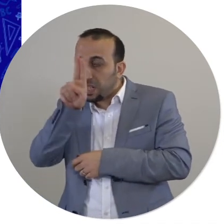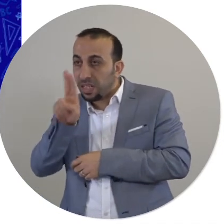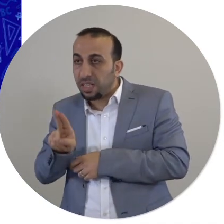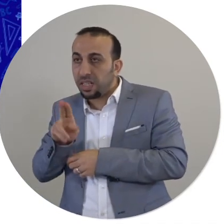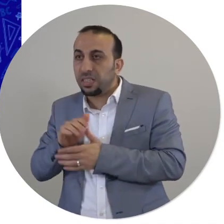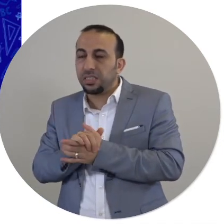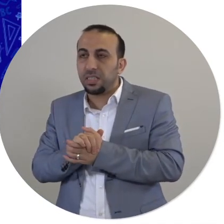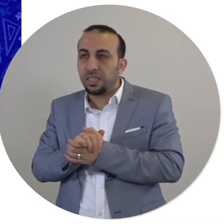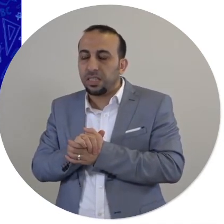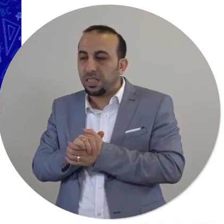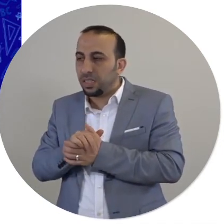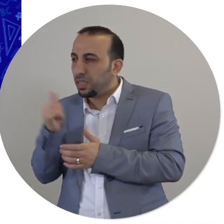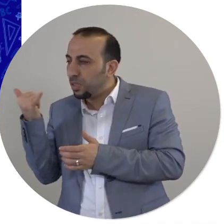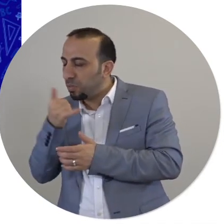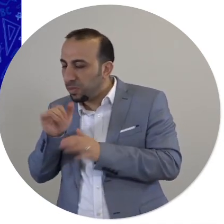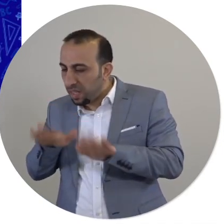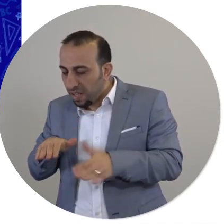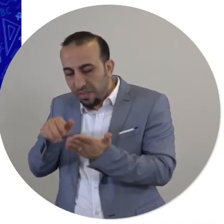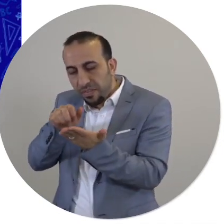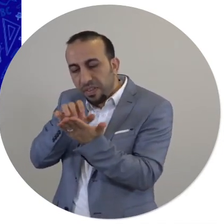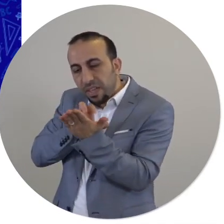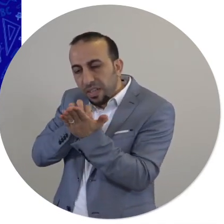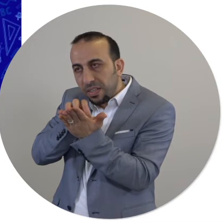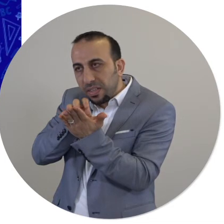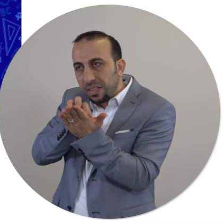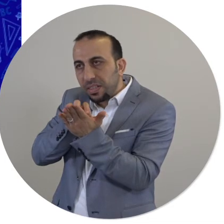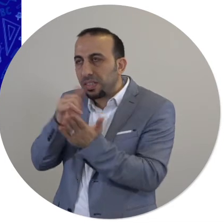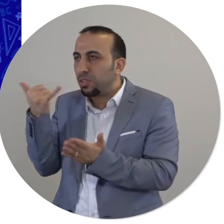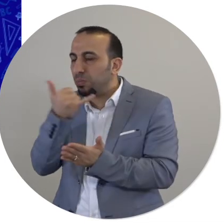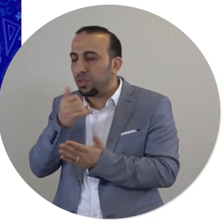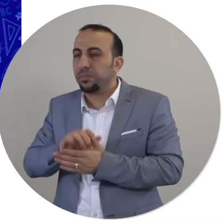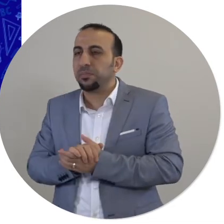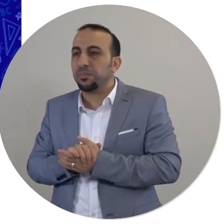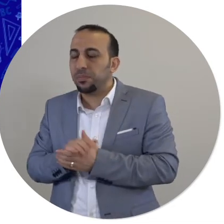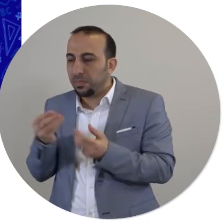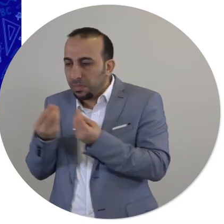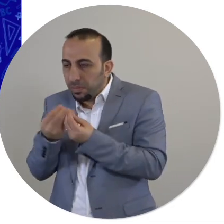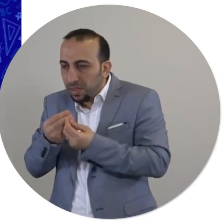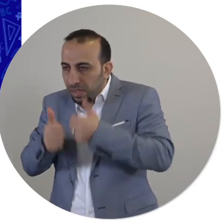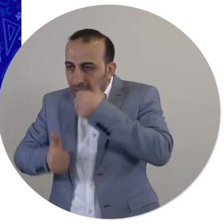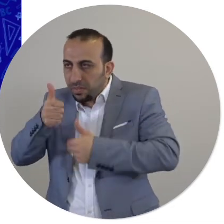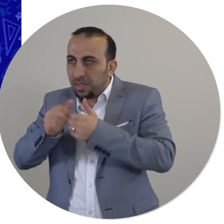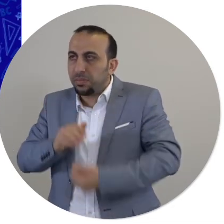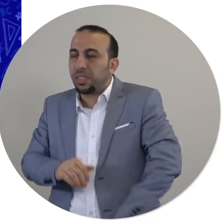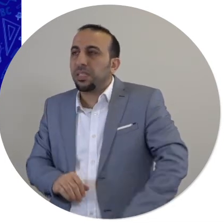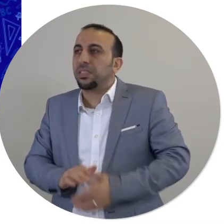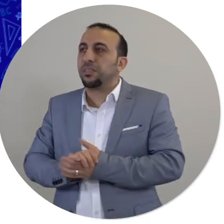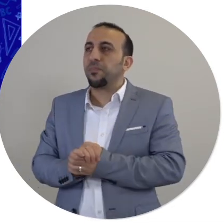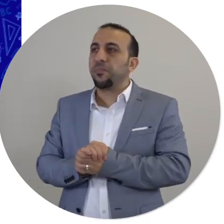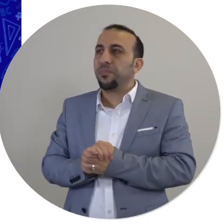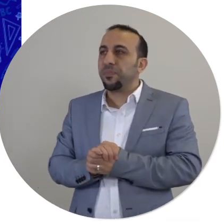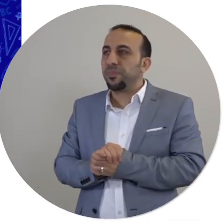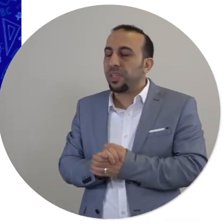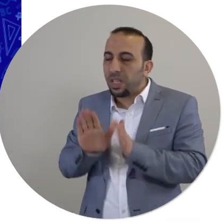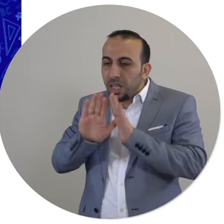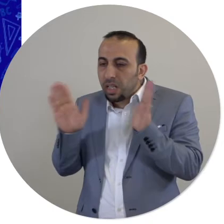هناك مسألة معطياتها تكمن كما هو موضح أمامك عزيزي الطالب عن طريق جدول، حيث أن جملة مساحة المدينة